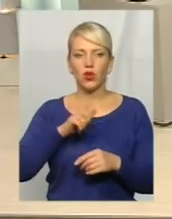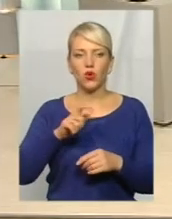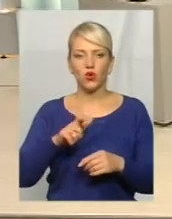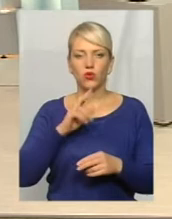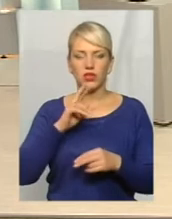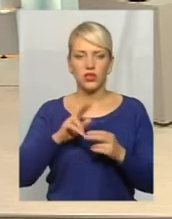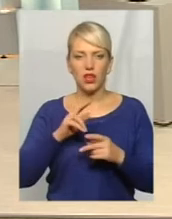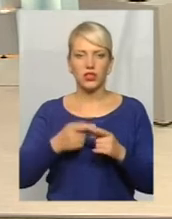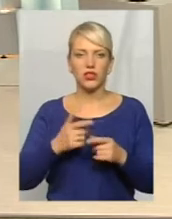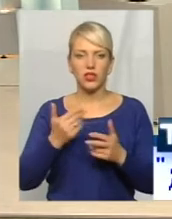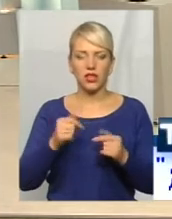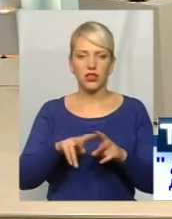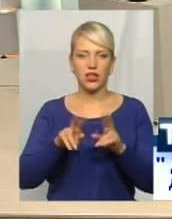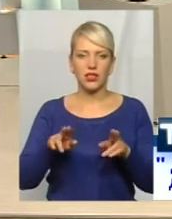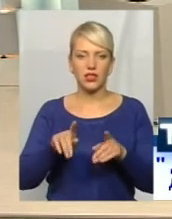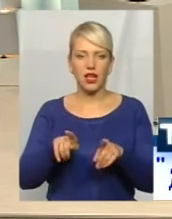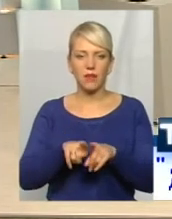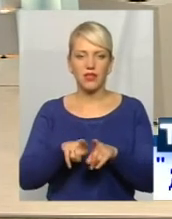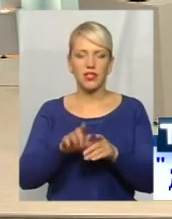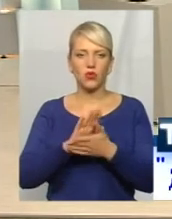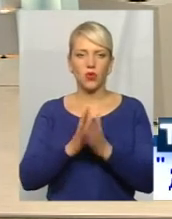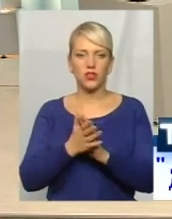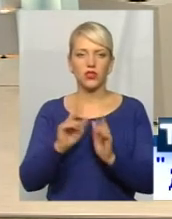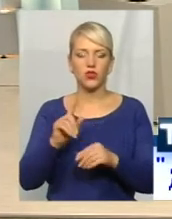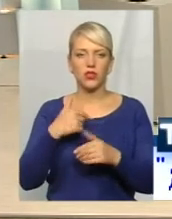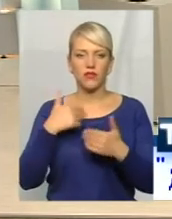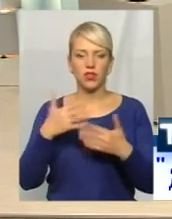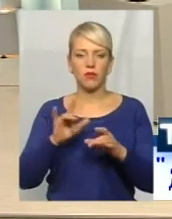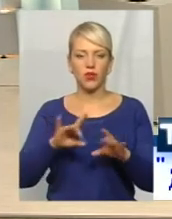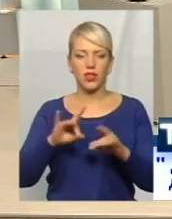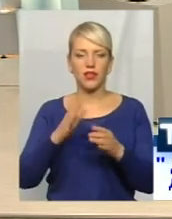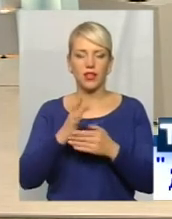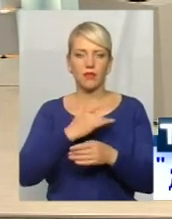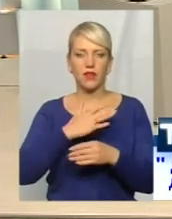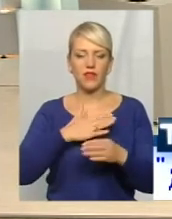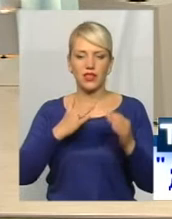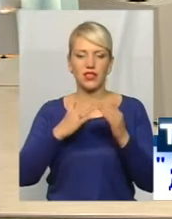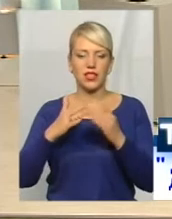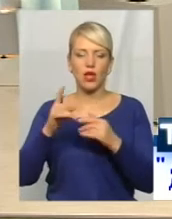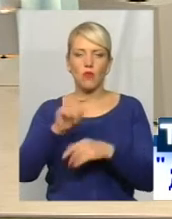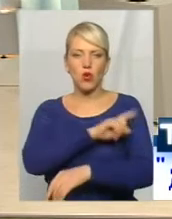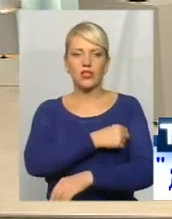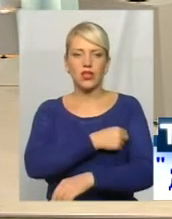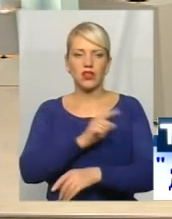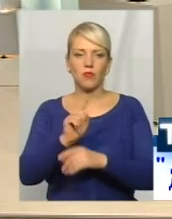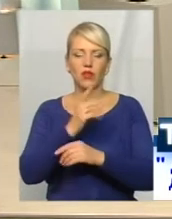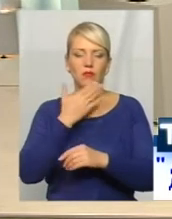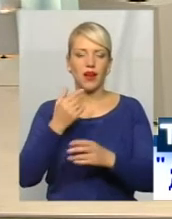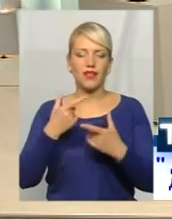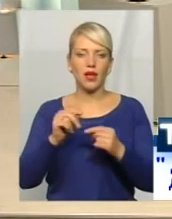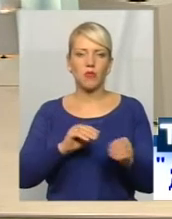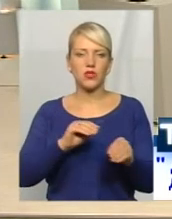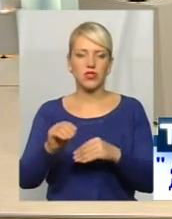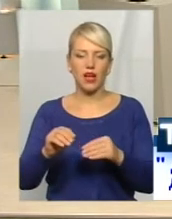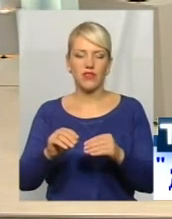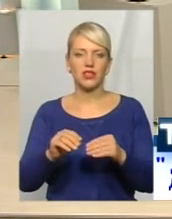зверталися. Да, і це ж та сама ситуація, що я вже пояснював, що є приватні сектори, де по санітарних нормах немає де поставити баки, тому